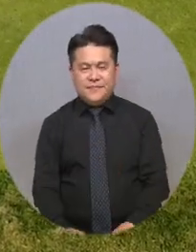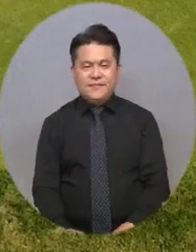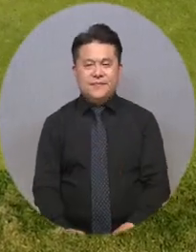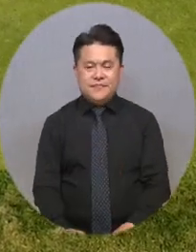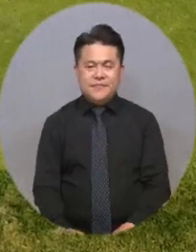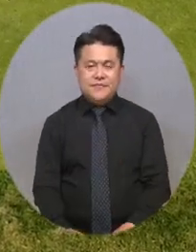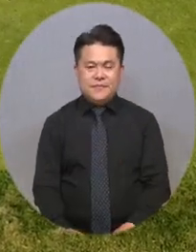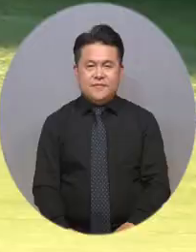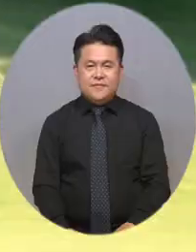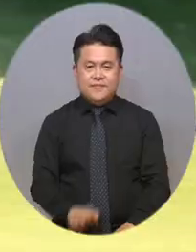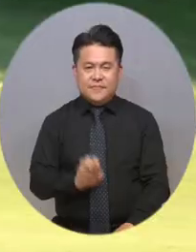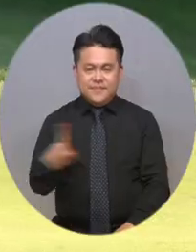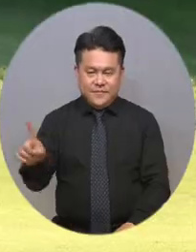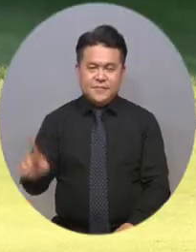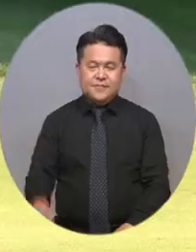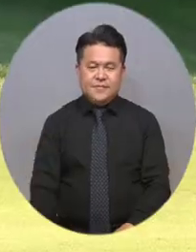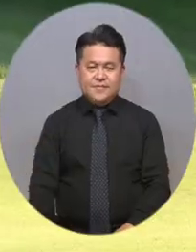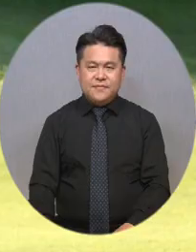흐르네.